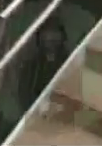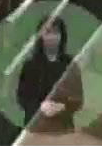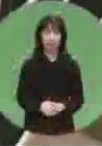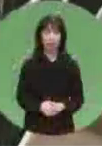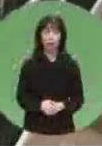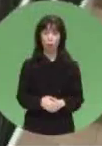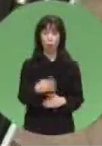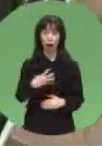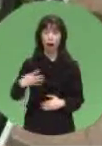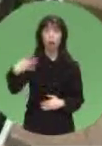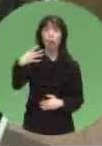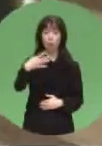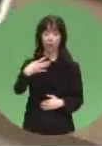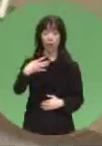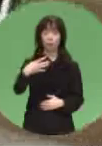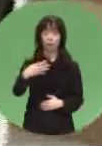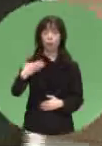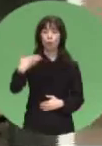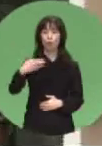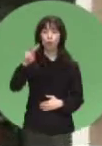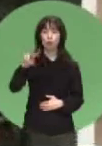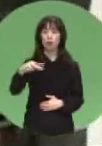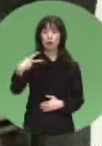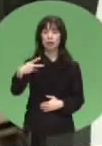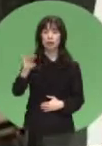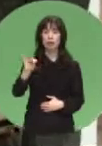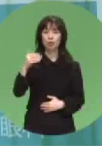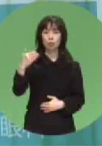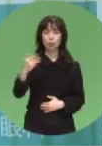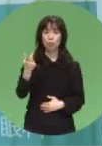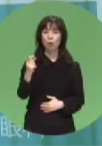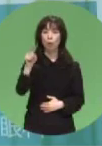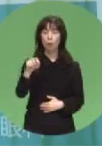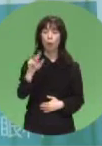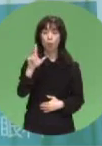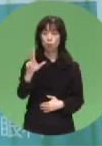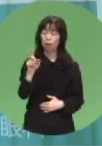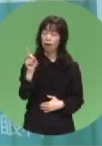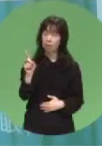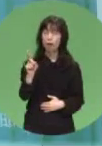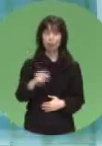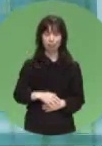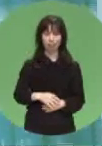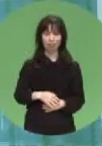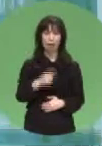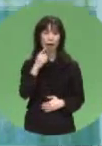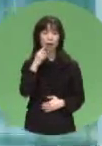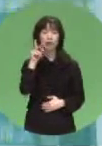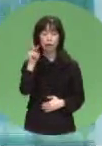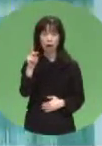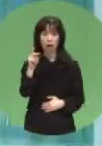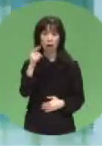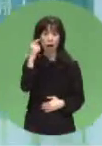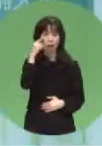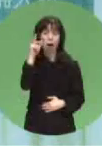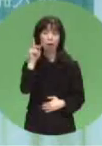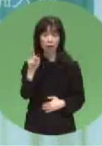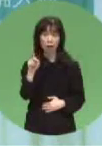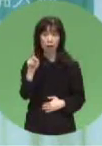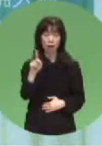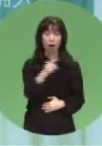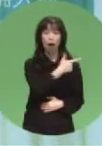味しいです。ここは4階、クリニックモールって書いてますね。歯医者さんであったり眼科であったり、本当にたくさ